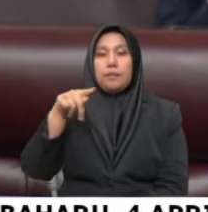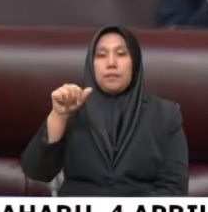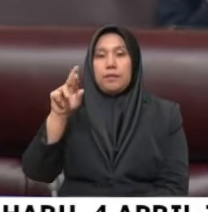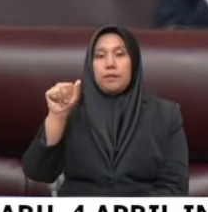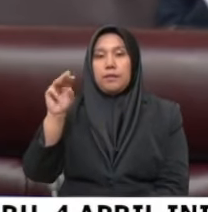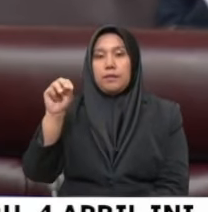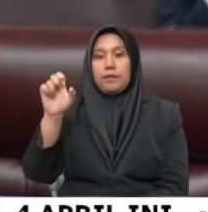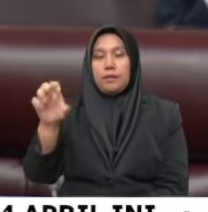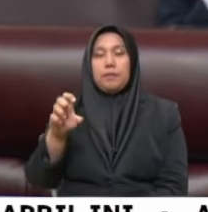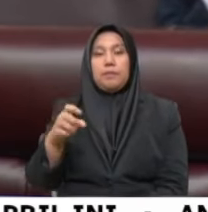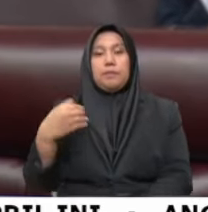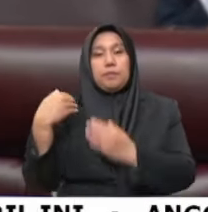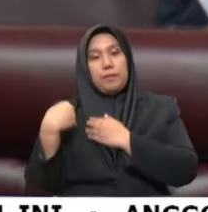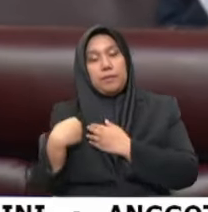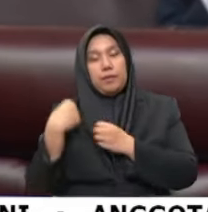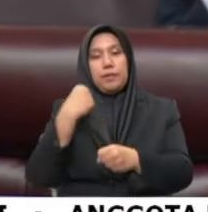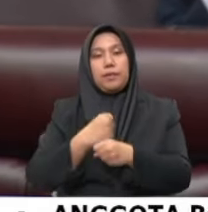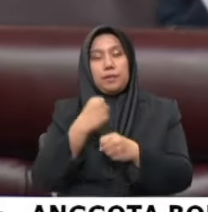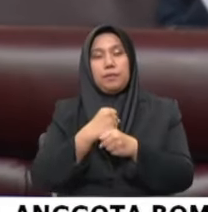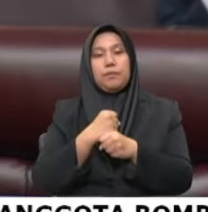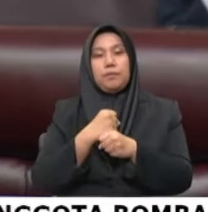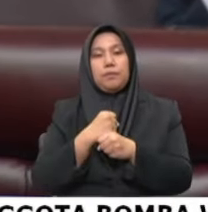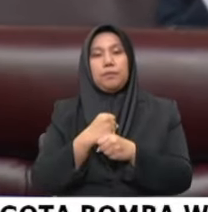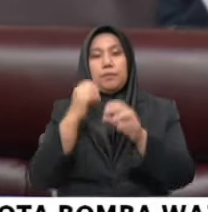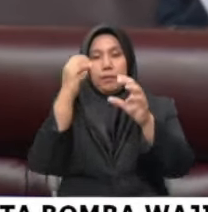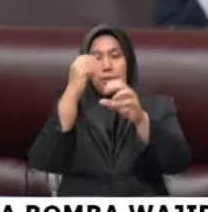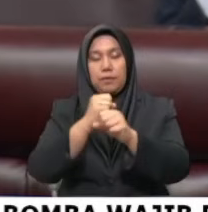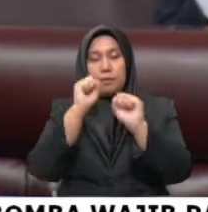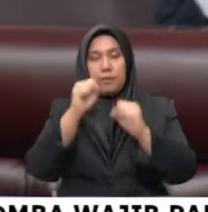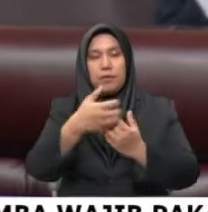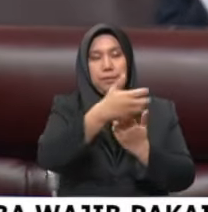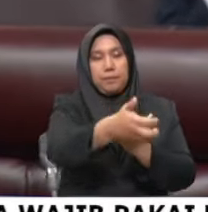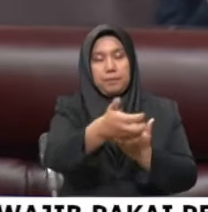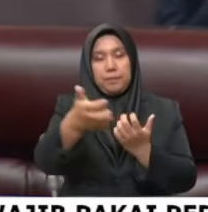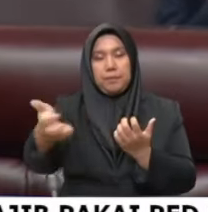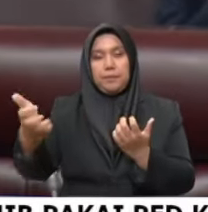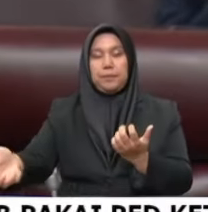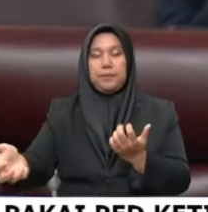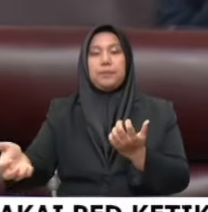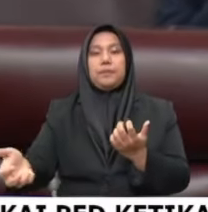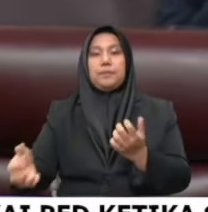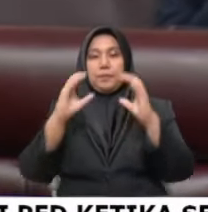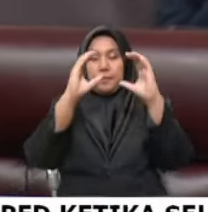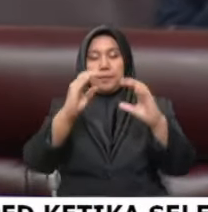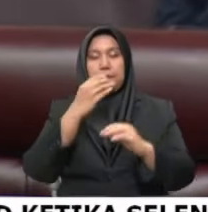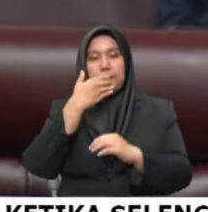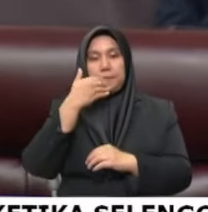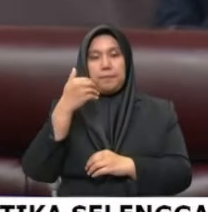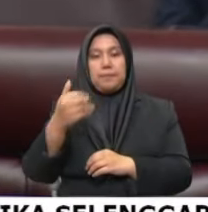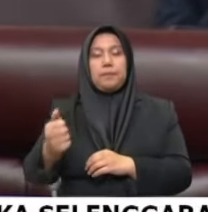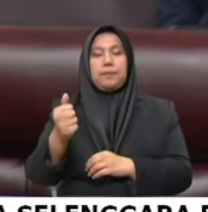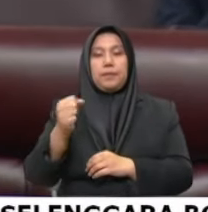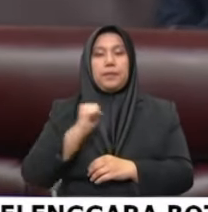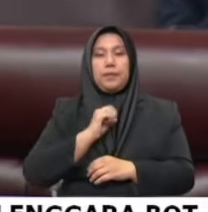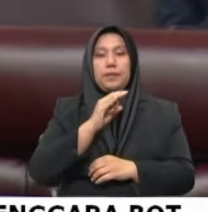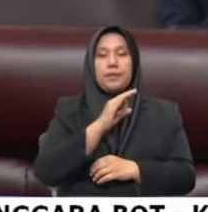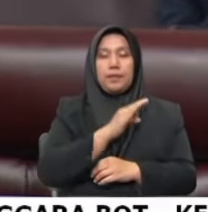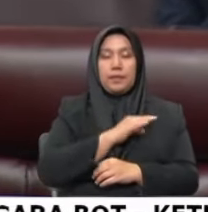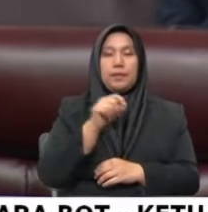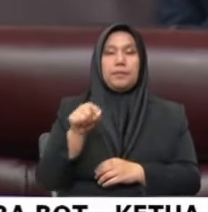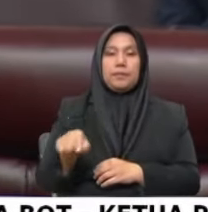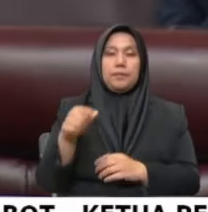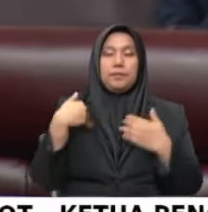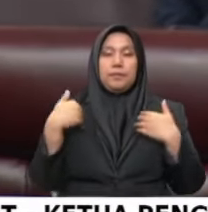pertambahan beban tugas di fasilitis kesihatan KKM dapat diagihkan dengan lebih berwajaran antara kaki tangan kesihatan dalam